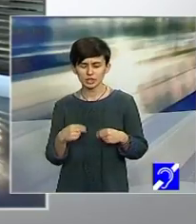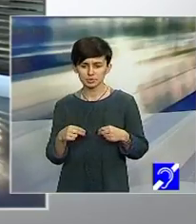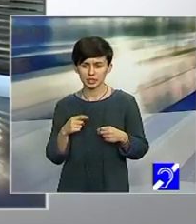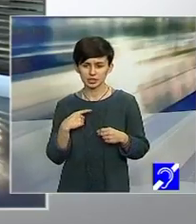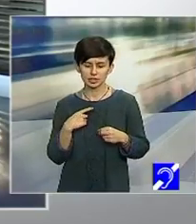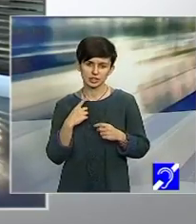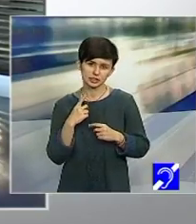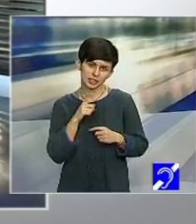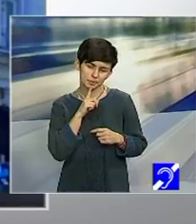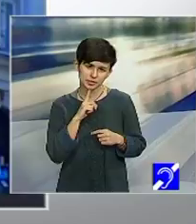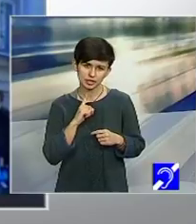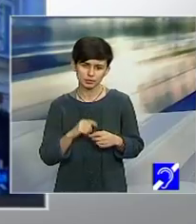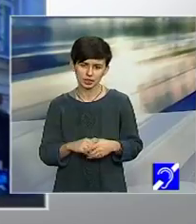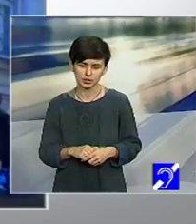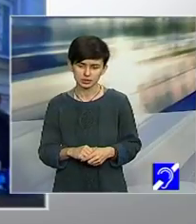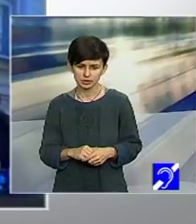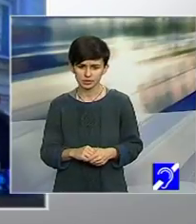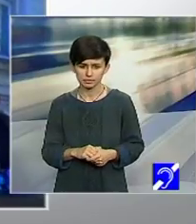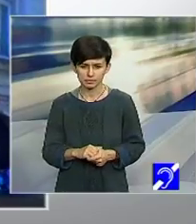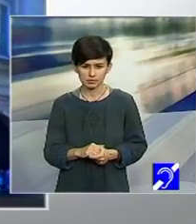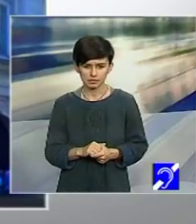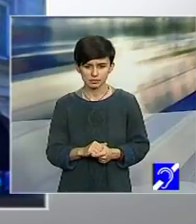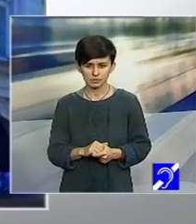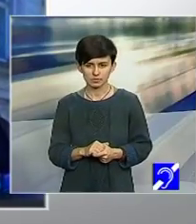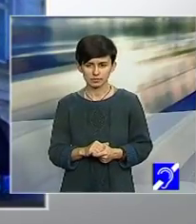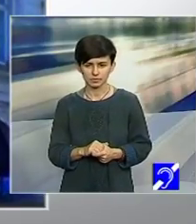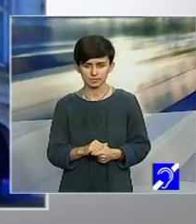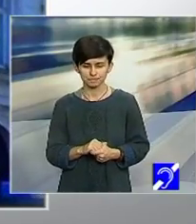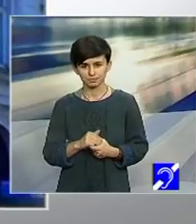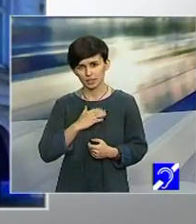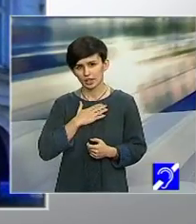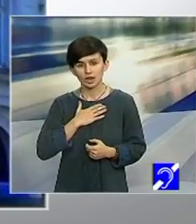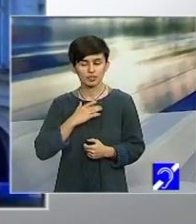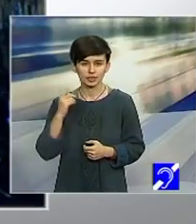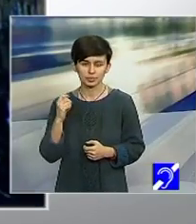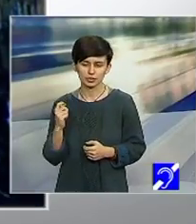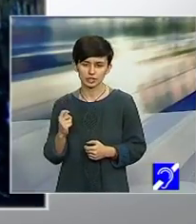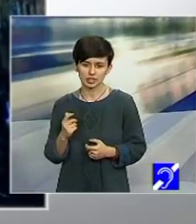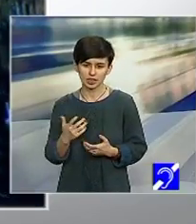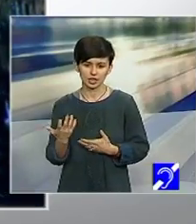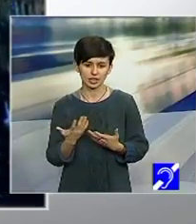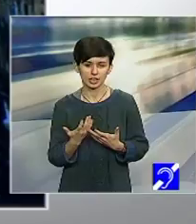permiteți, relativ simplă. Avem o țară